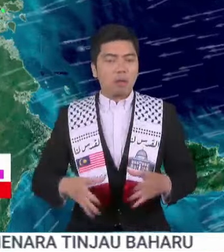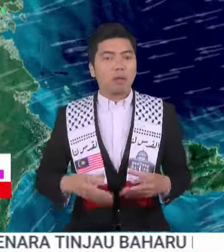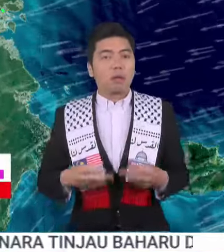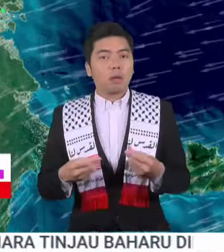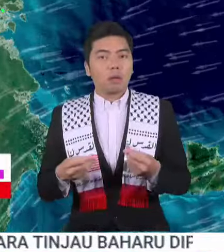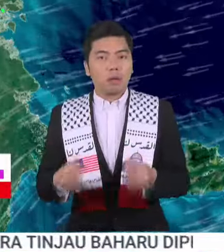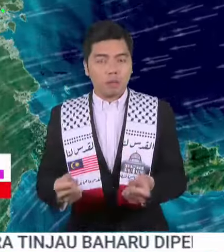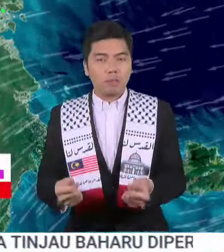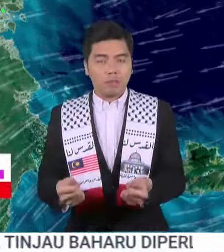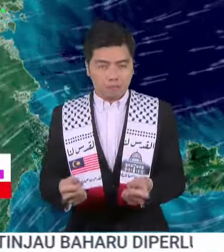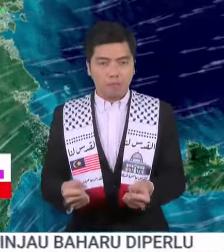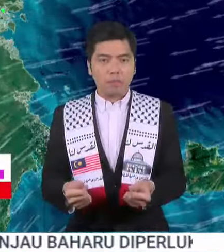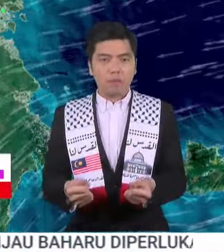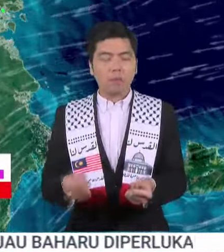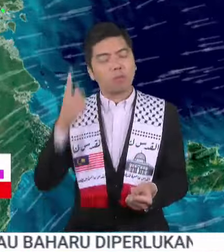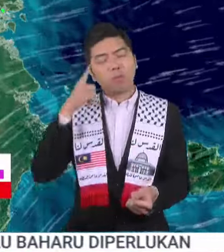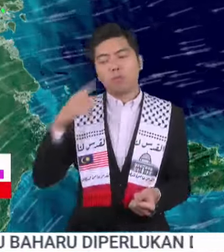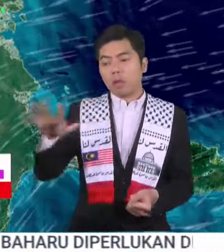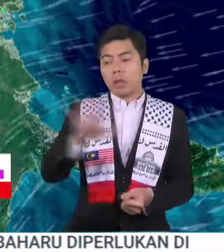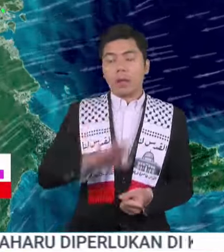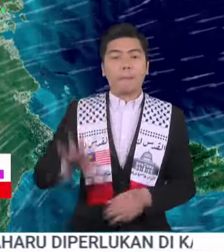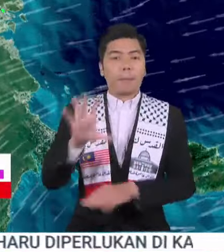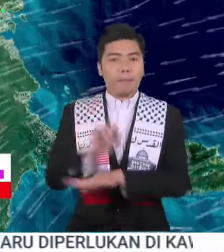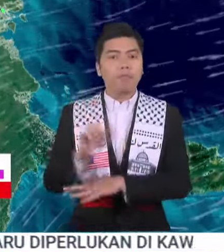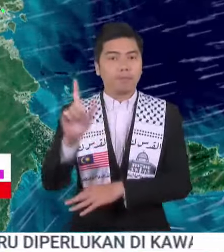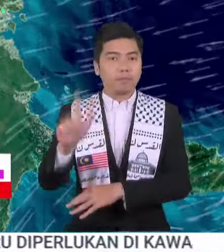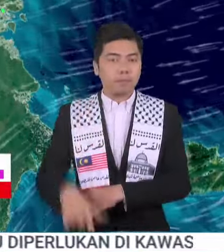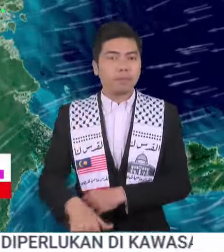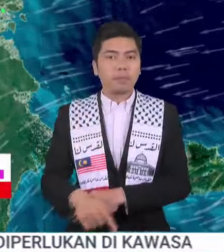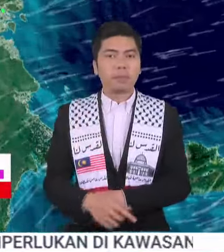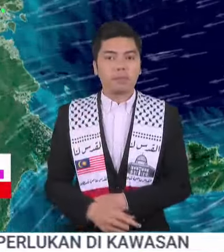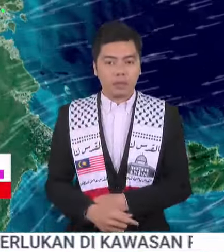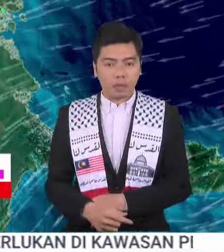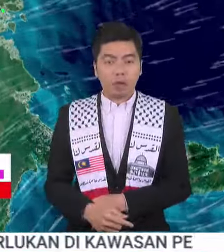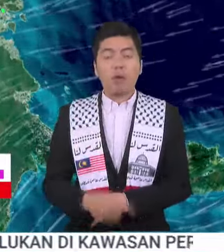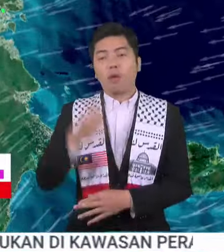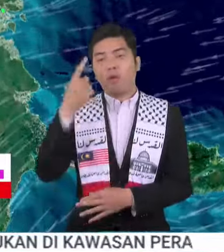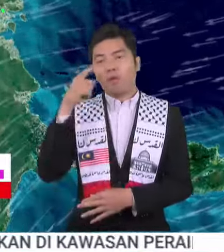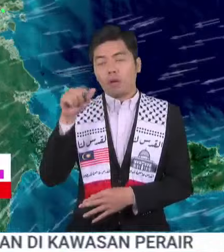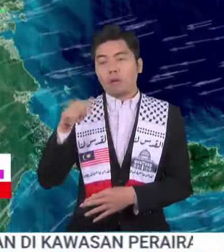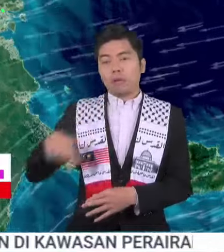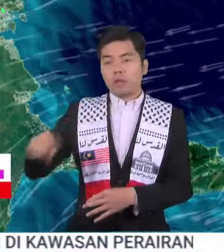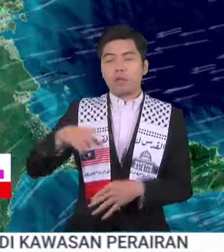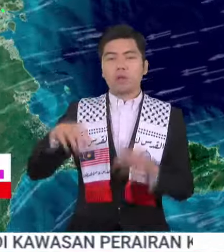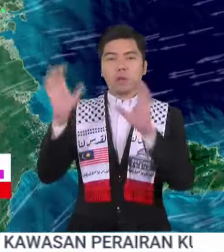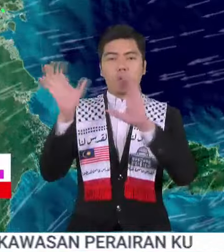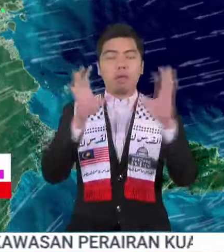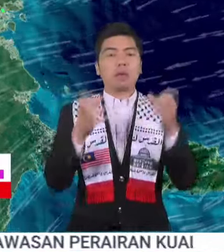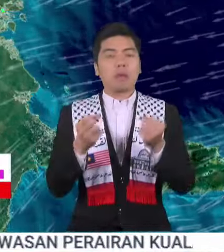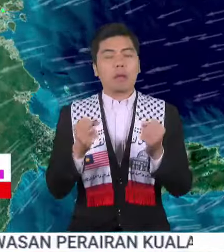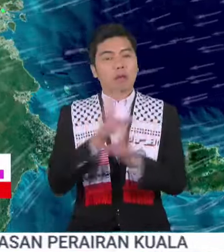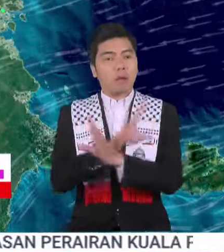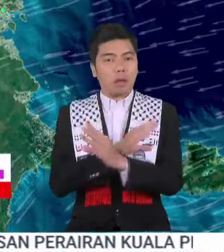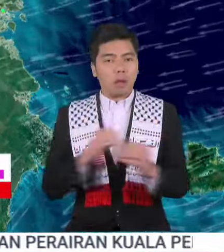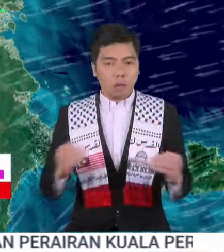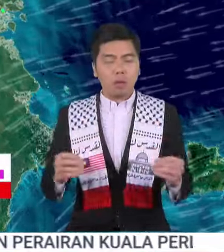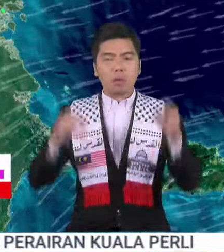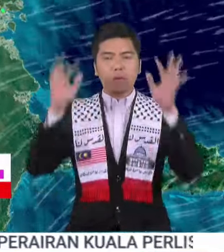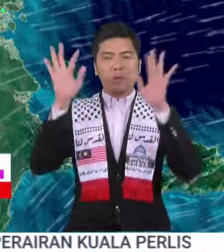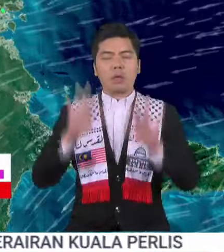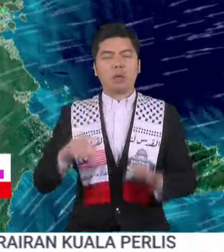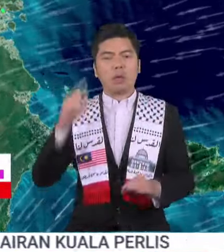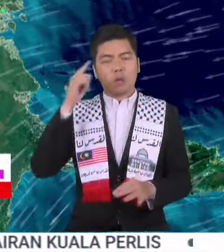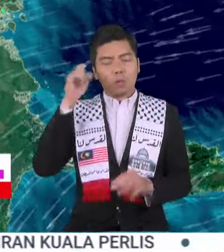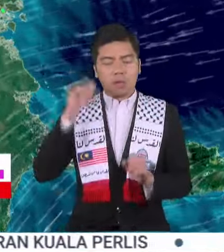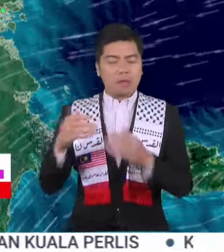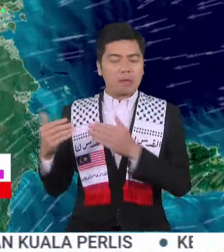akan beransur reda menjelang awal malam nanti. Namun demikian, keadaan cuaca lembap di sekitar negeri Sarawak dijangkakan